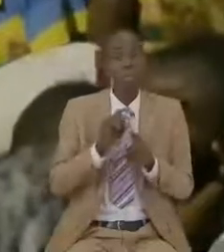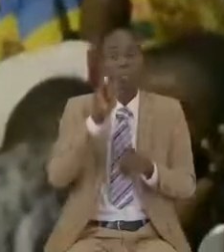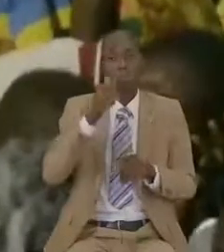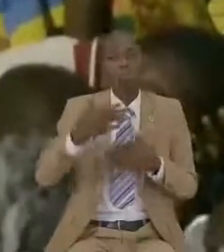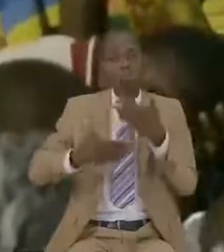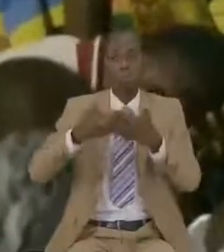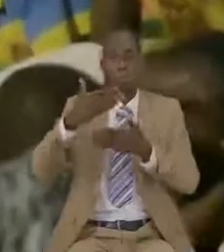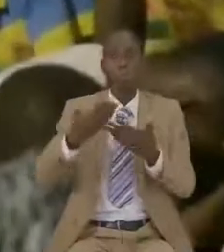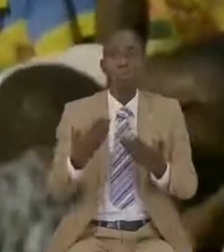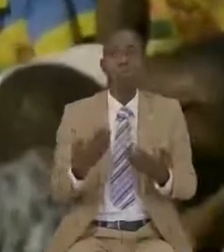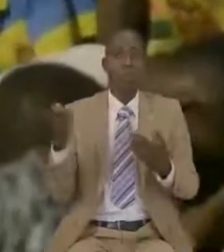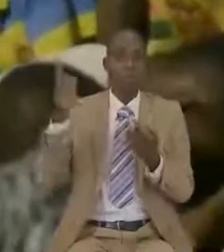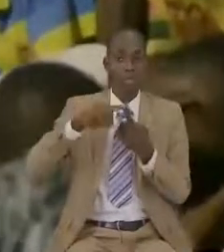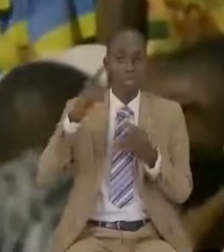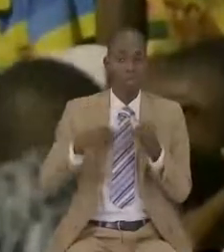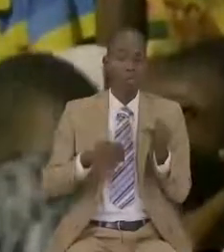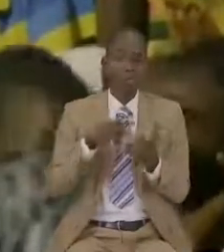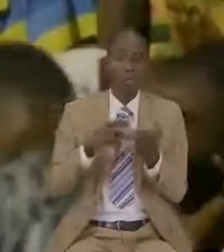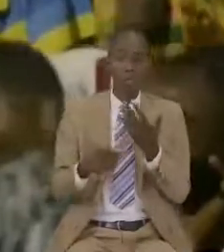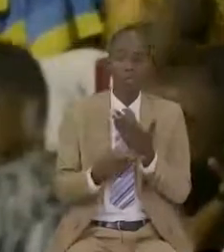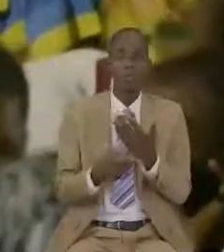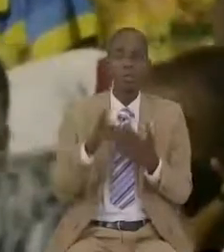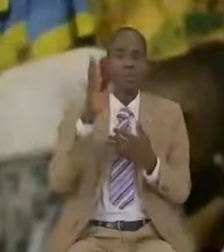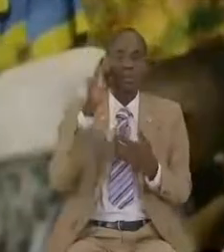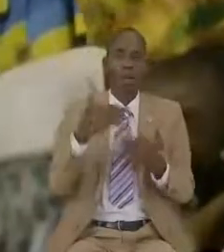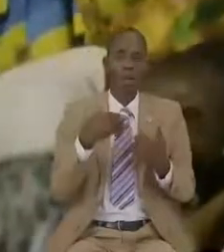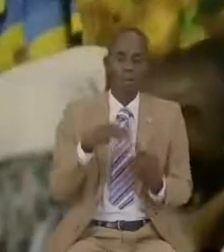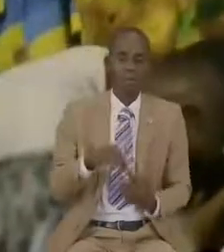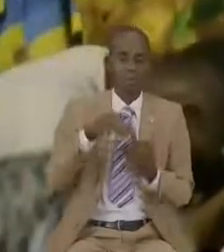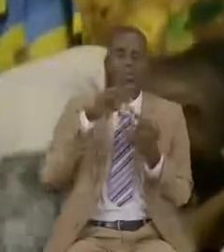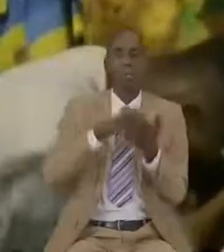Plus de détails vous seront envoyés.